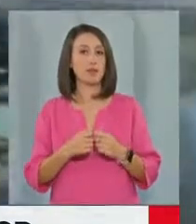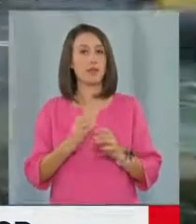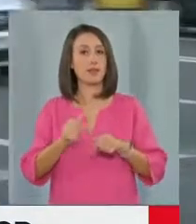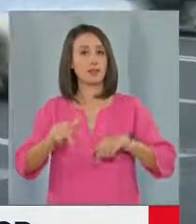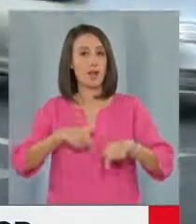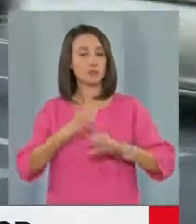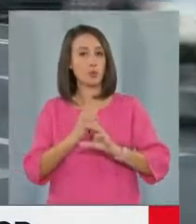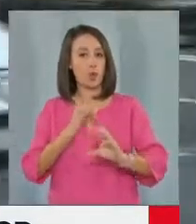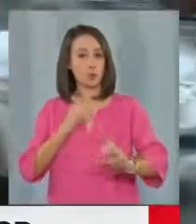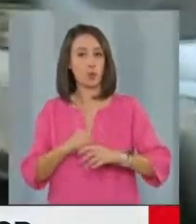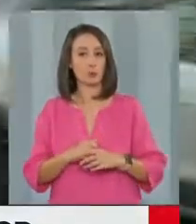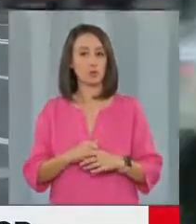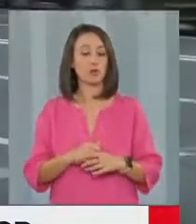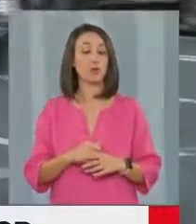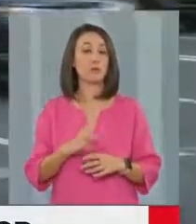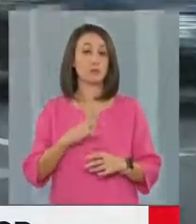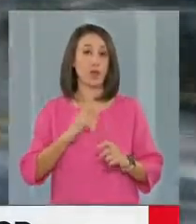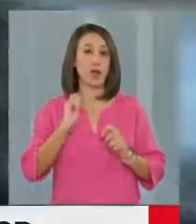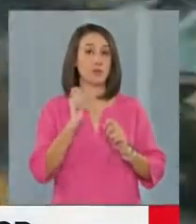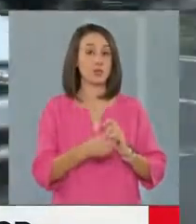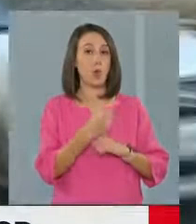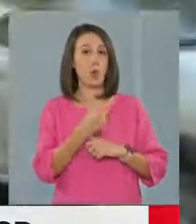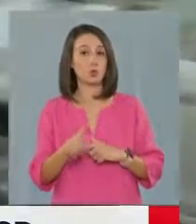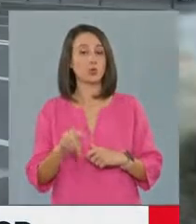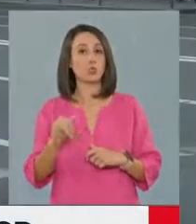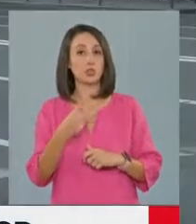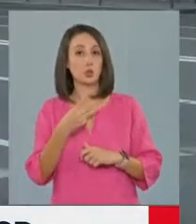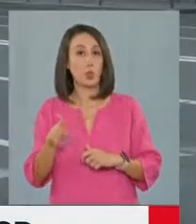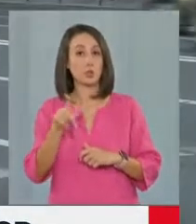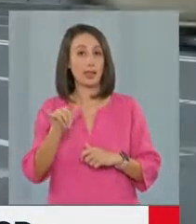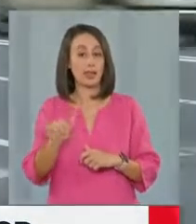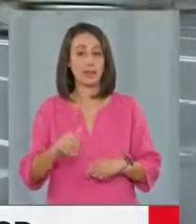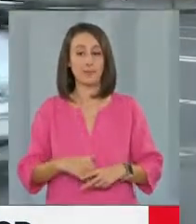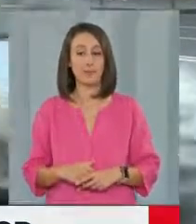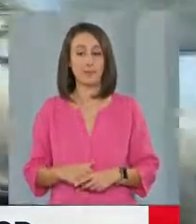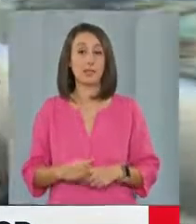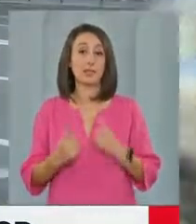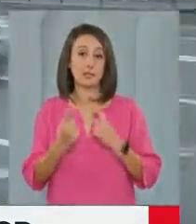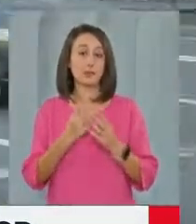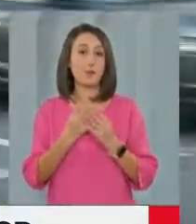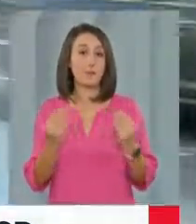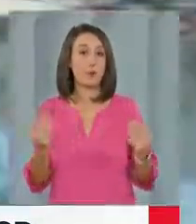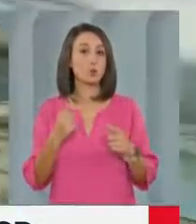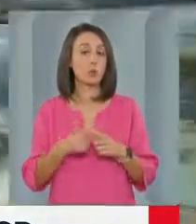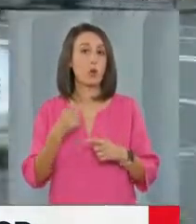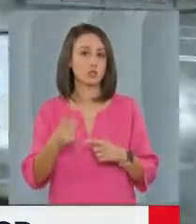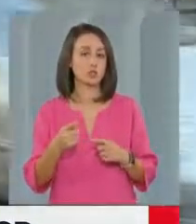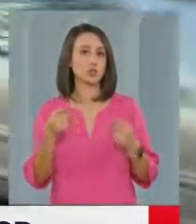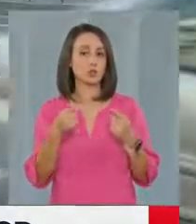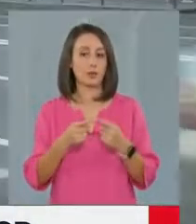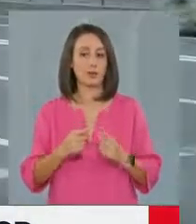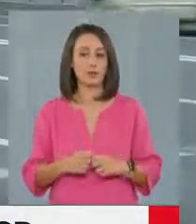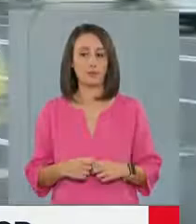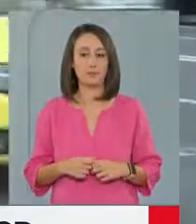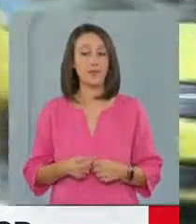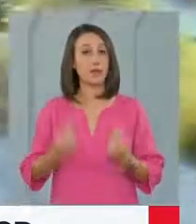de transport în comun ar risca o amendă dintre 100 și 200 de lei. Și discutăm mai multe despre acest subiect cu Ceaba